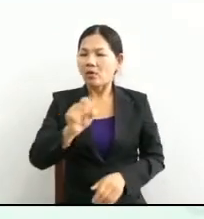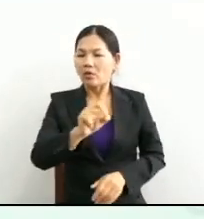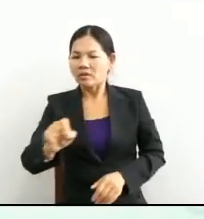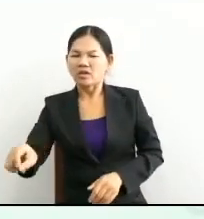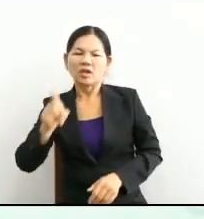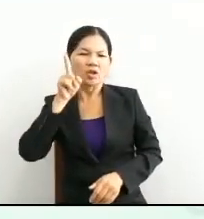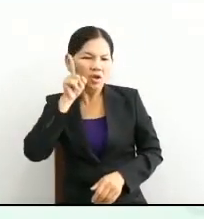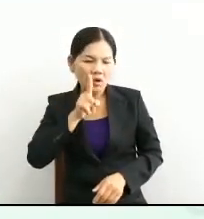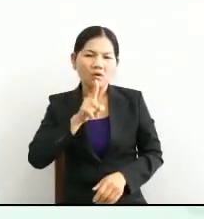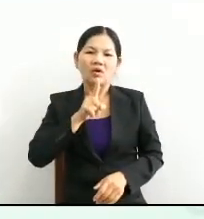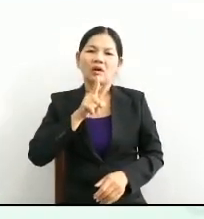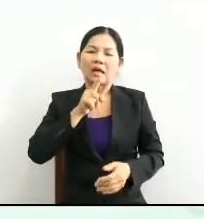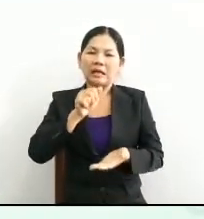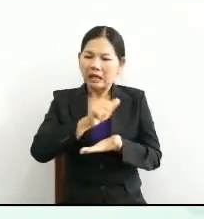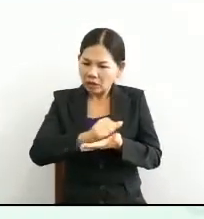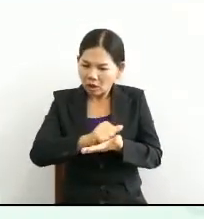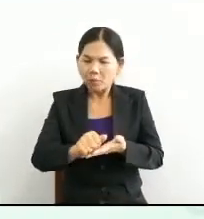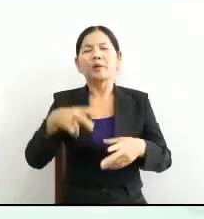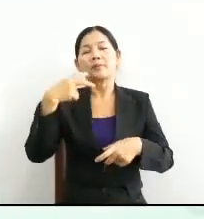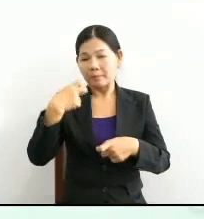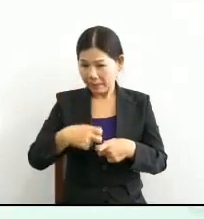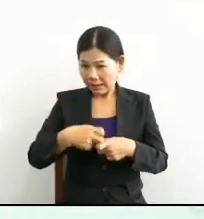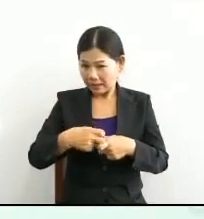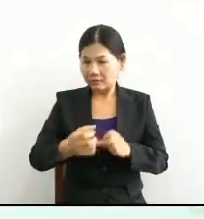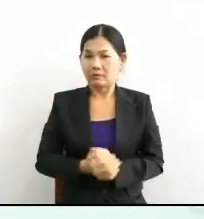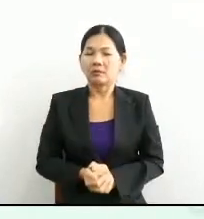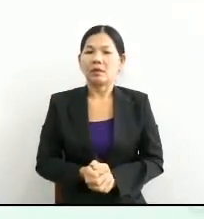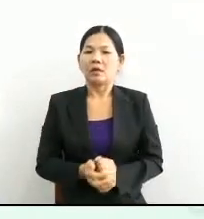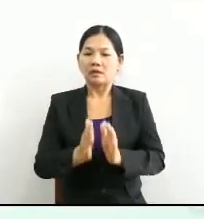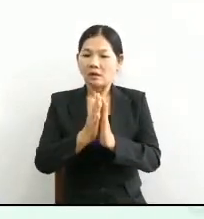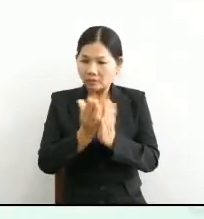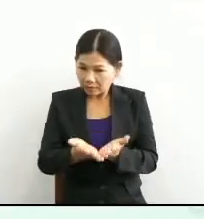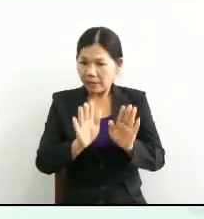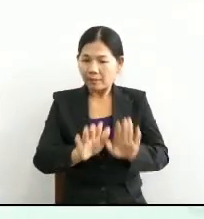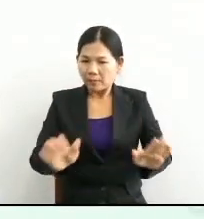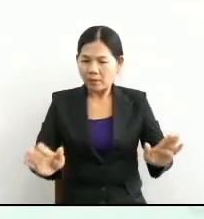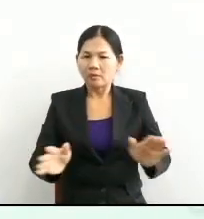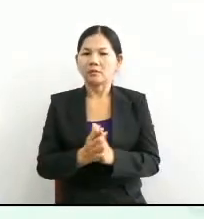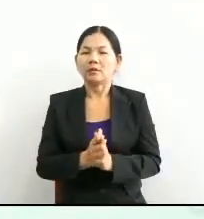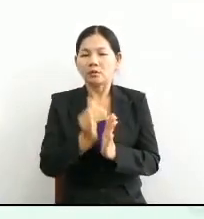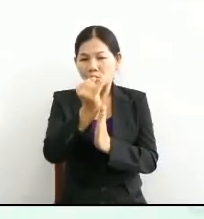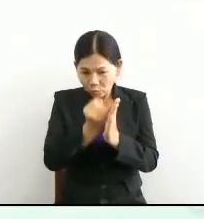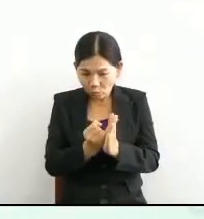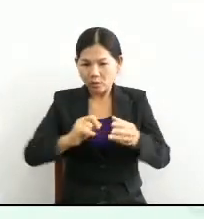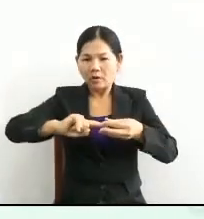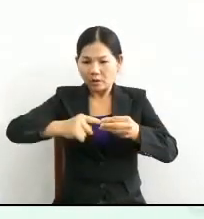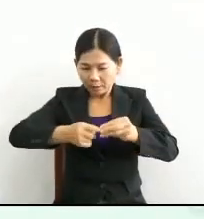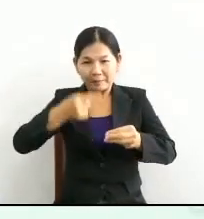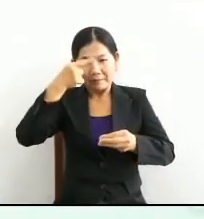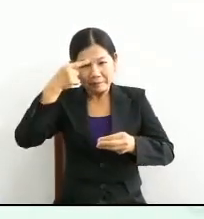Dương lúc bảo bạc. Đã xa ấy. Nơi khăn nông sạch hợp con. Cứ dương cúc mặt đáy tiếng ọc.